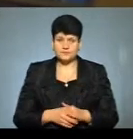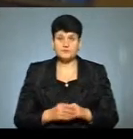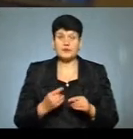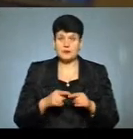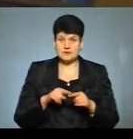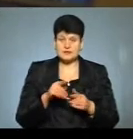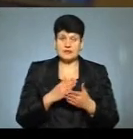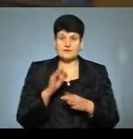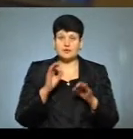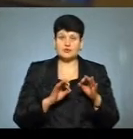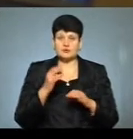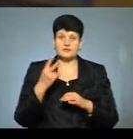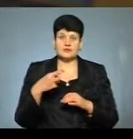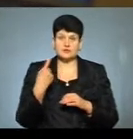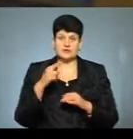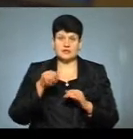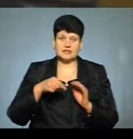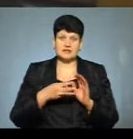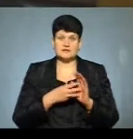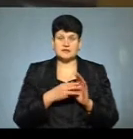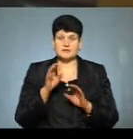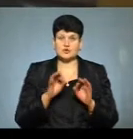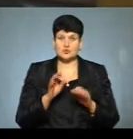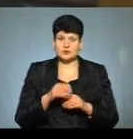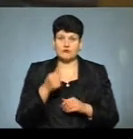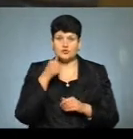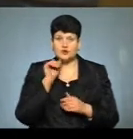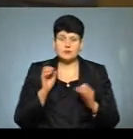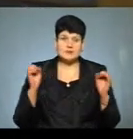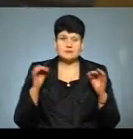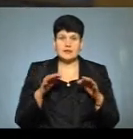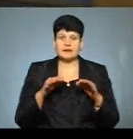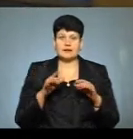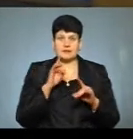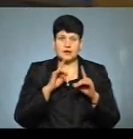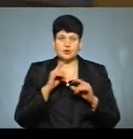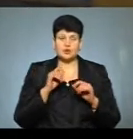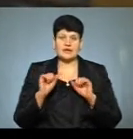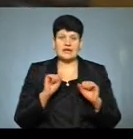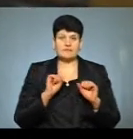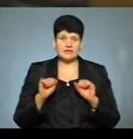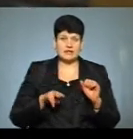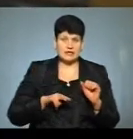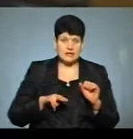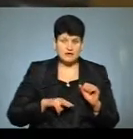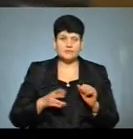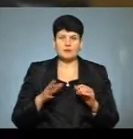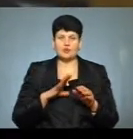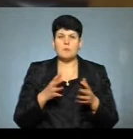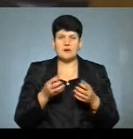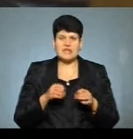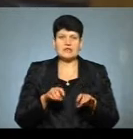якщо відсотково, 21,8%. Вчора ми зібрали нараду керівників навчальних закладів і було прийнято спільне